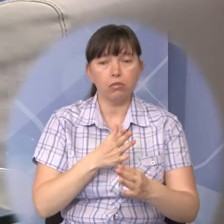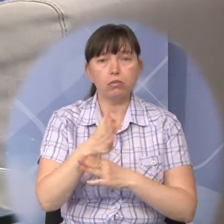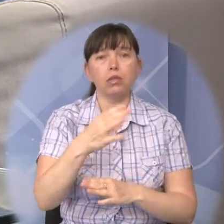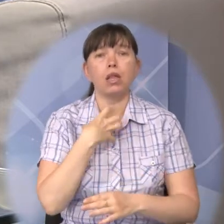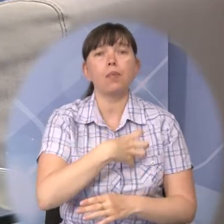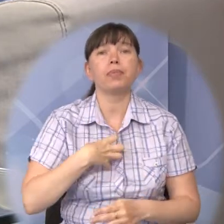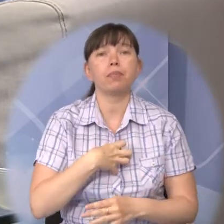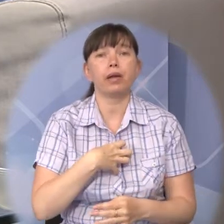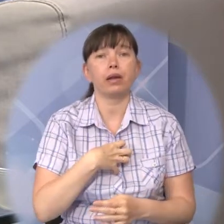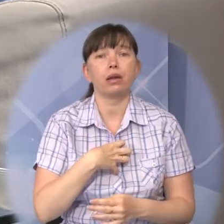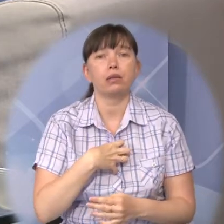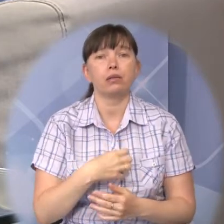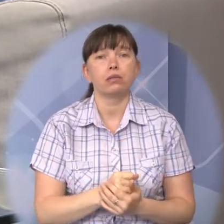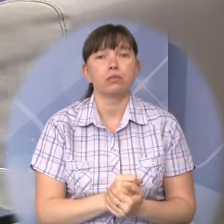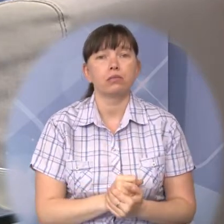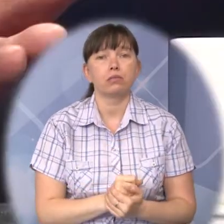la primării și